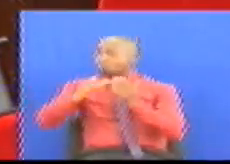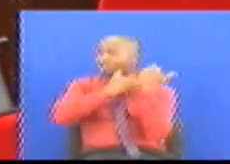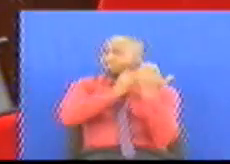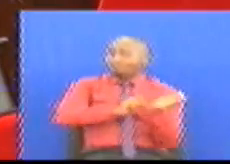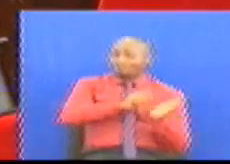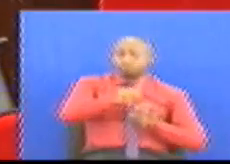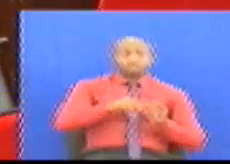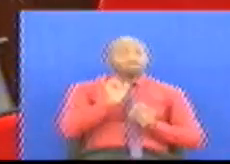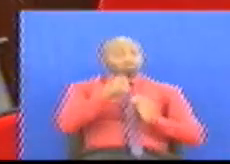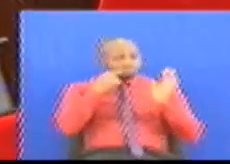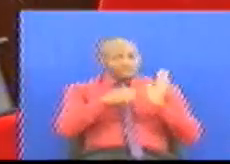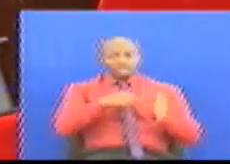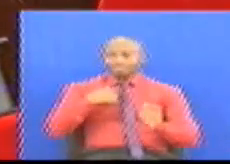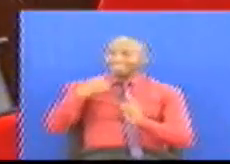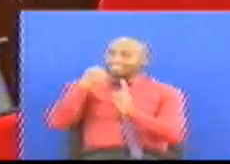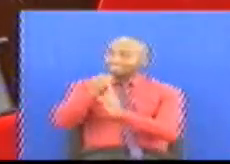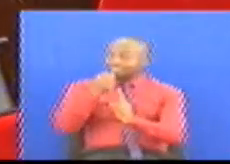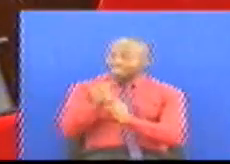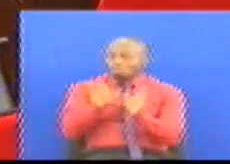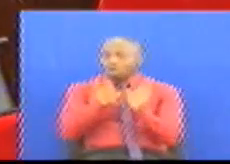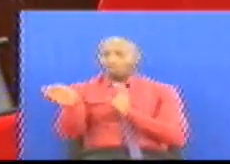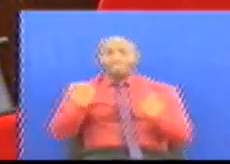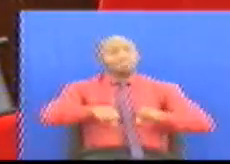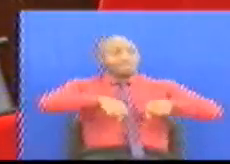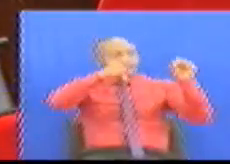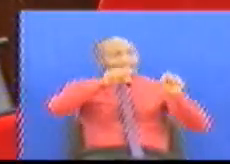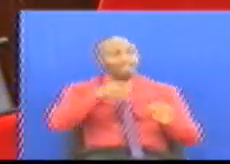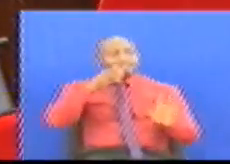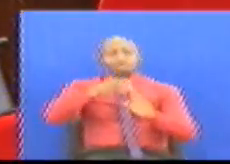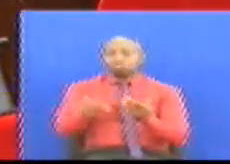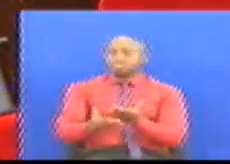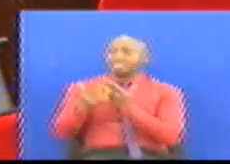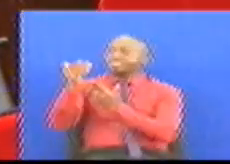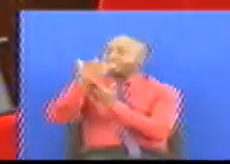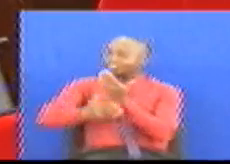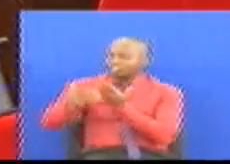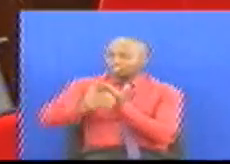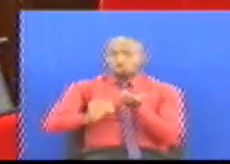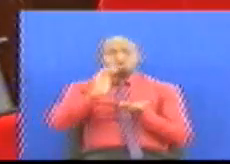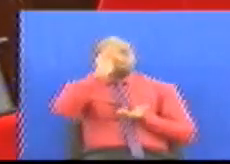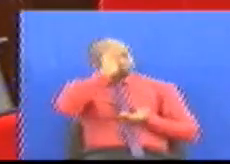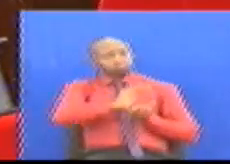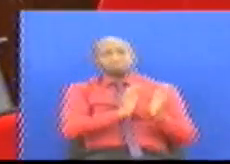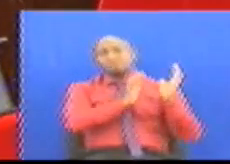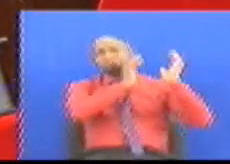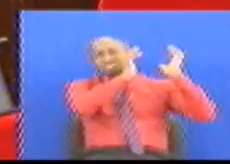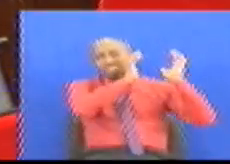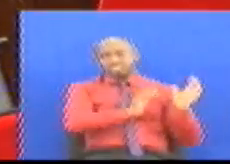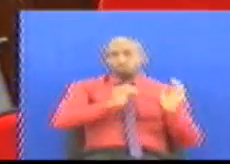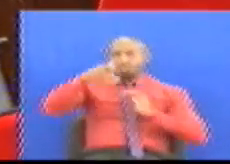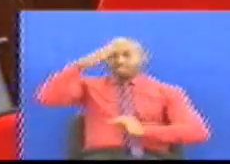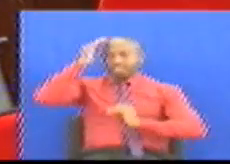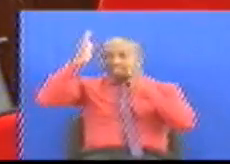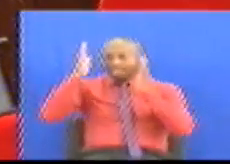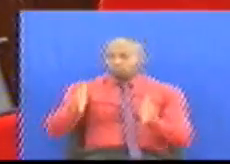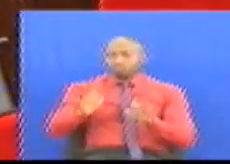ule wa ugatuaji madaraka ulikuwa na lengo la kusaidia nchi hii kupunguzia kazi kubwa serikali kuu ambayo inafanya. Kwa